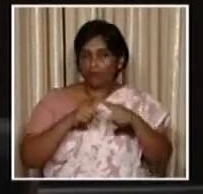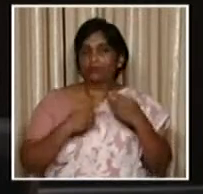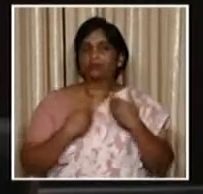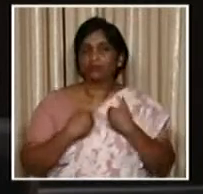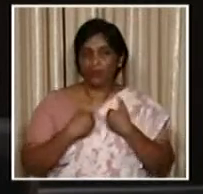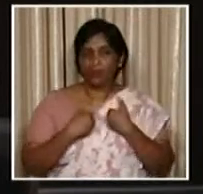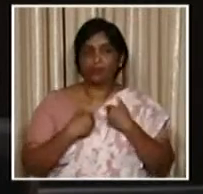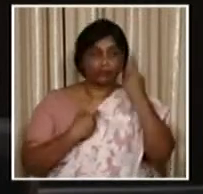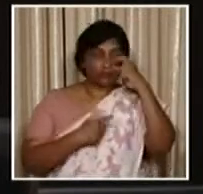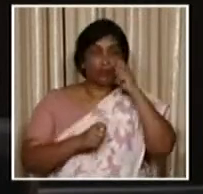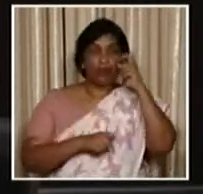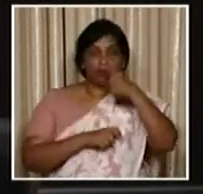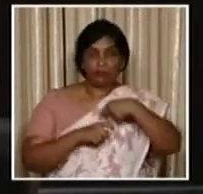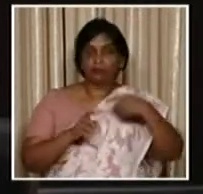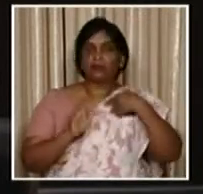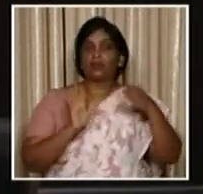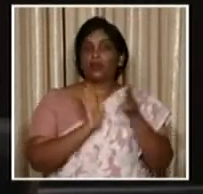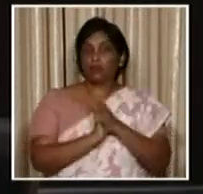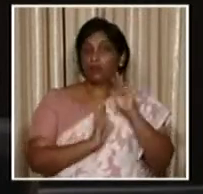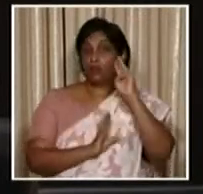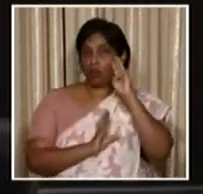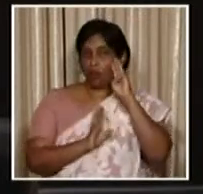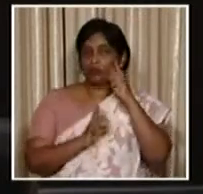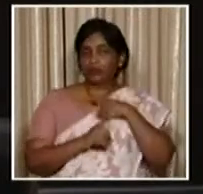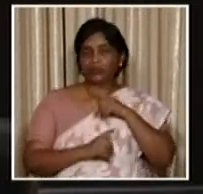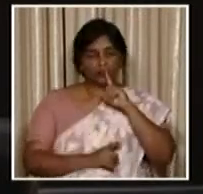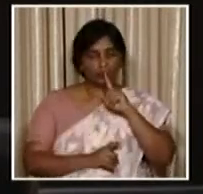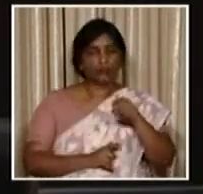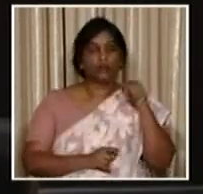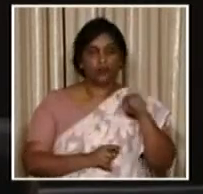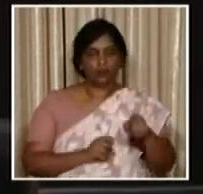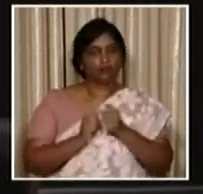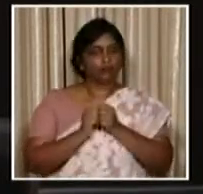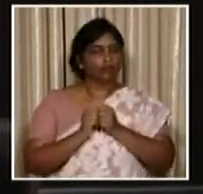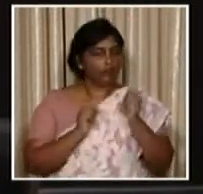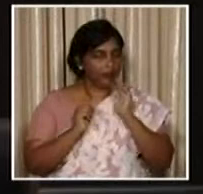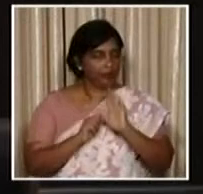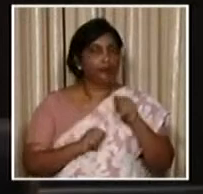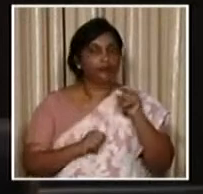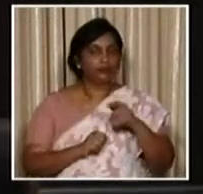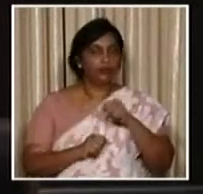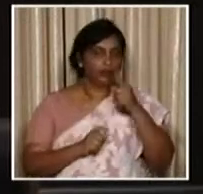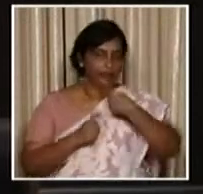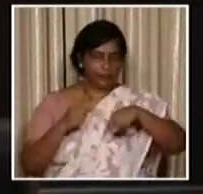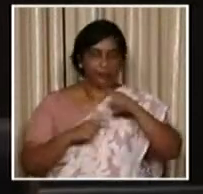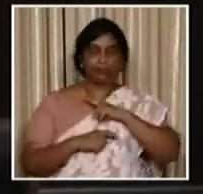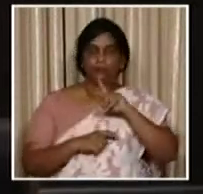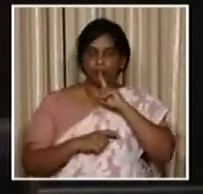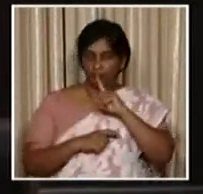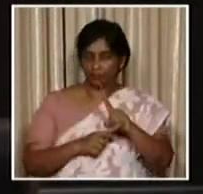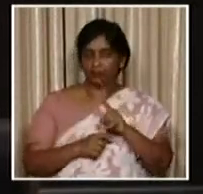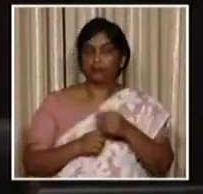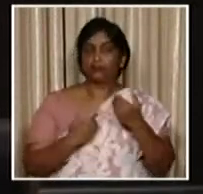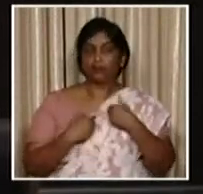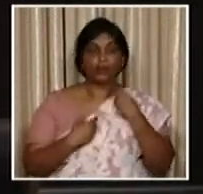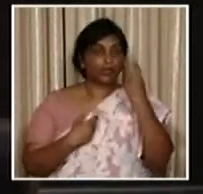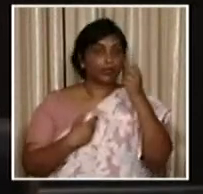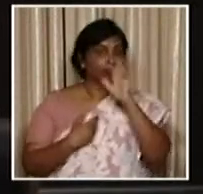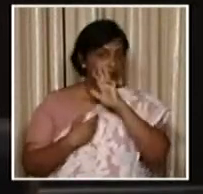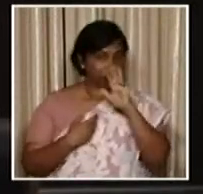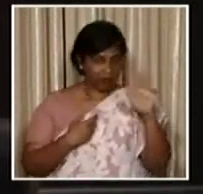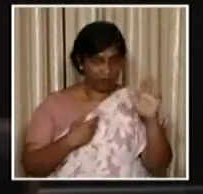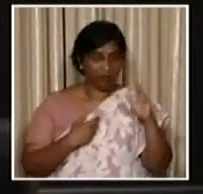අපි කතෝලික ජනතාවත් එක්ක තියෙන පොරොන්දු එකඟතාවය අපි ඒ වෙනුවෙන් වැඩ කළා ඒක මම ඔබ තමුන්නාන්සලට කියන්නම් අපි